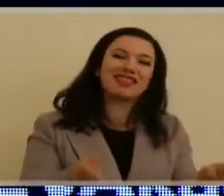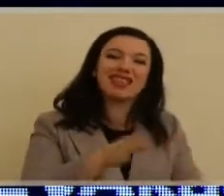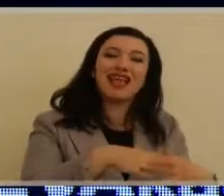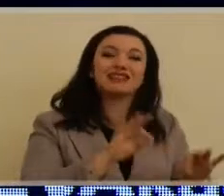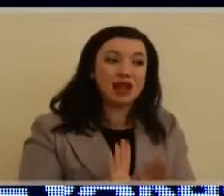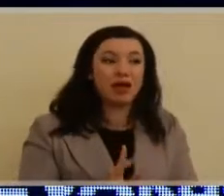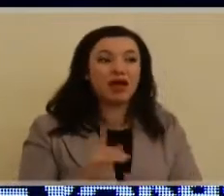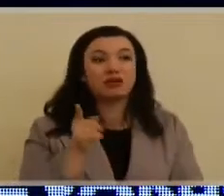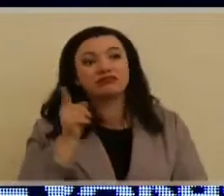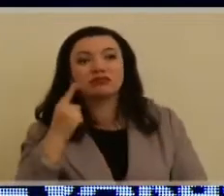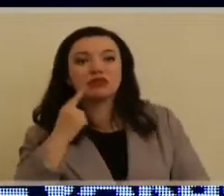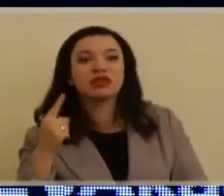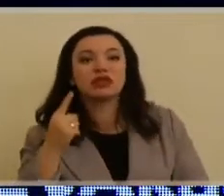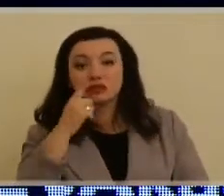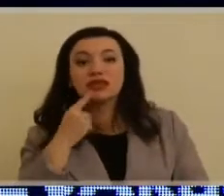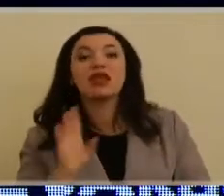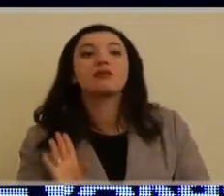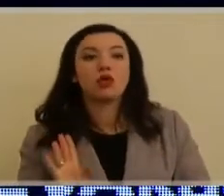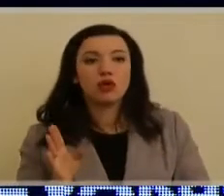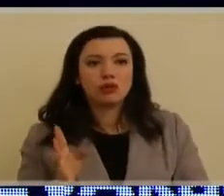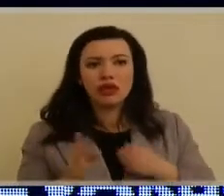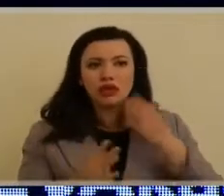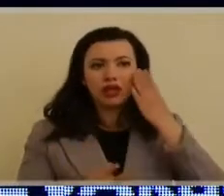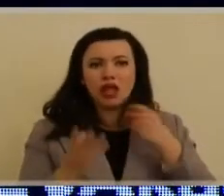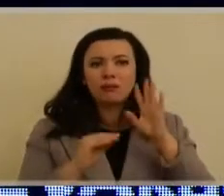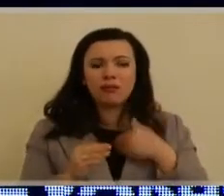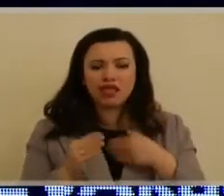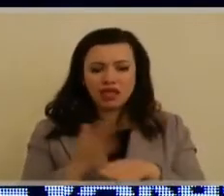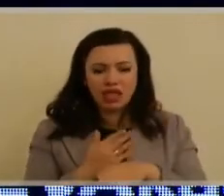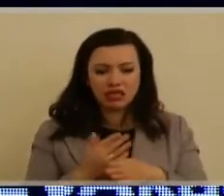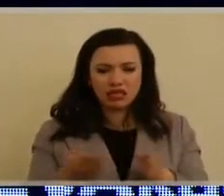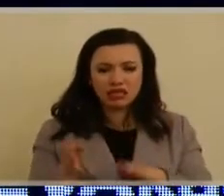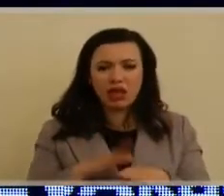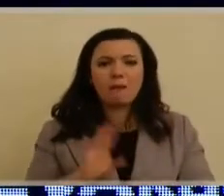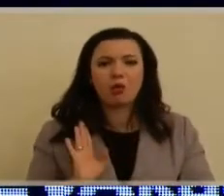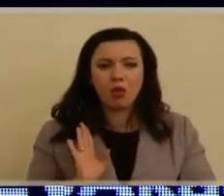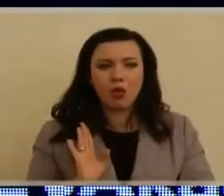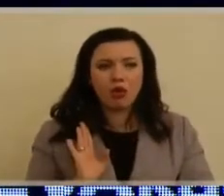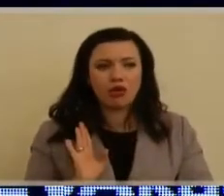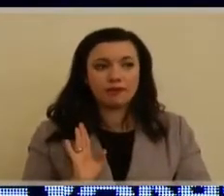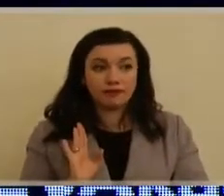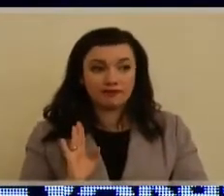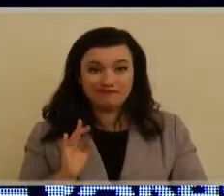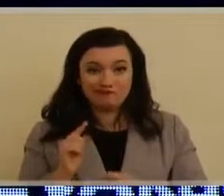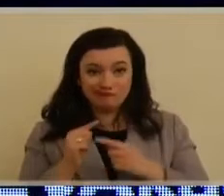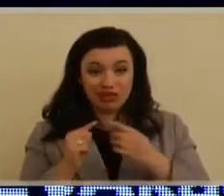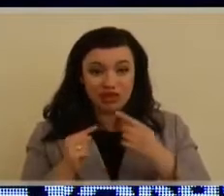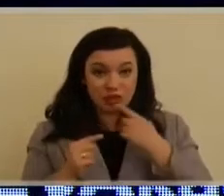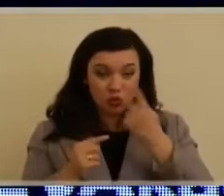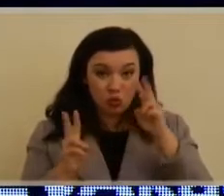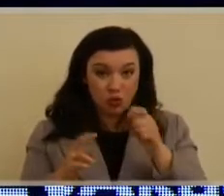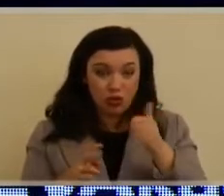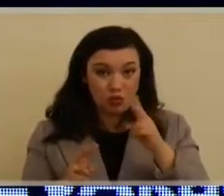da ikna yapalım diyen olmuyor. Anlayamazdım o zaman bana niye çeyiz yapmıyorlar diye. Altını çizmek istediğim daha önemli bir konu